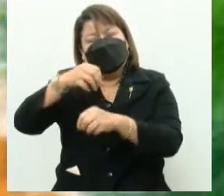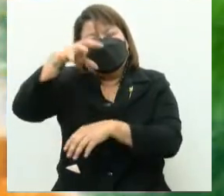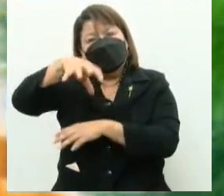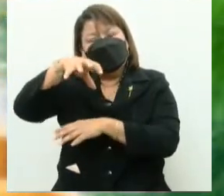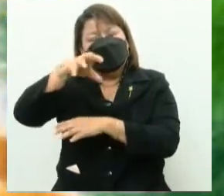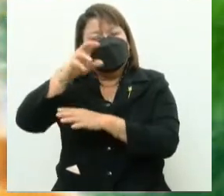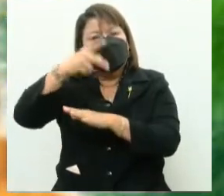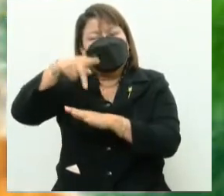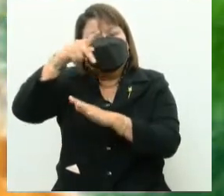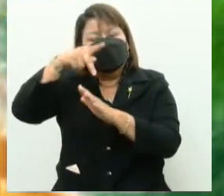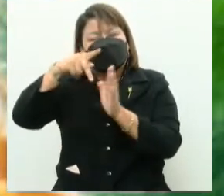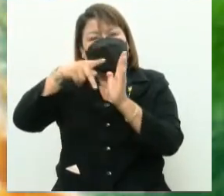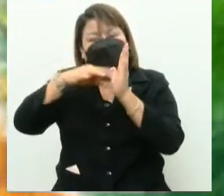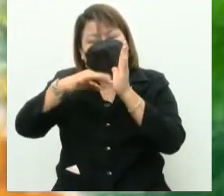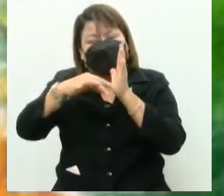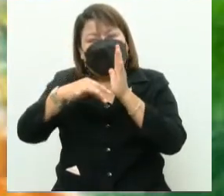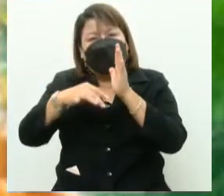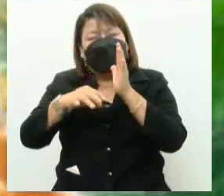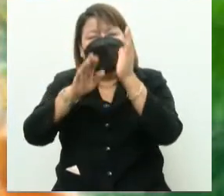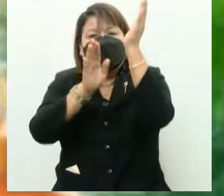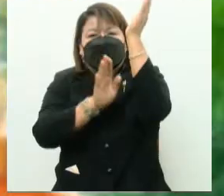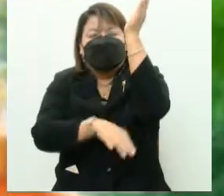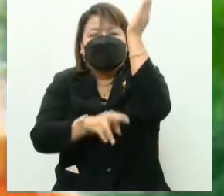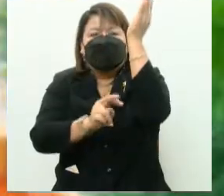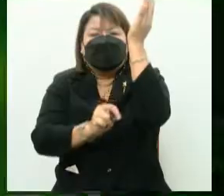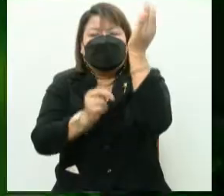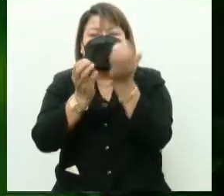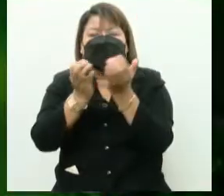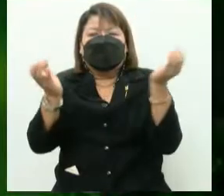าประถมศึกษานครศรีธรรมราชเขต2ไปชมกันเลยค่ะ